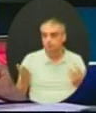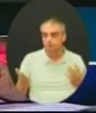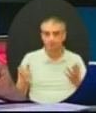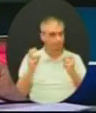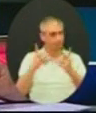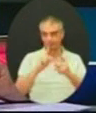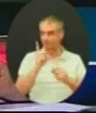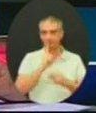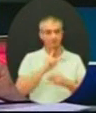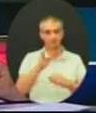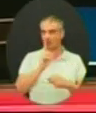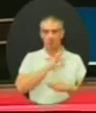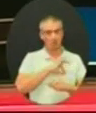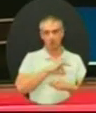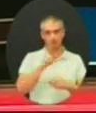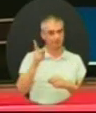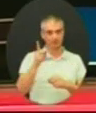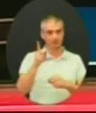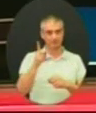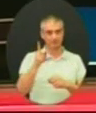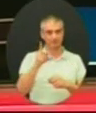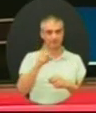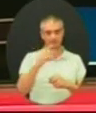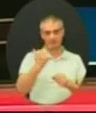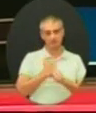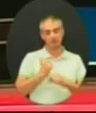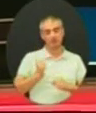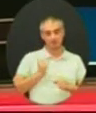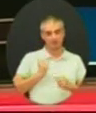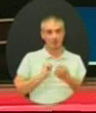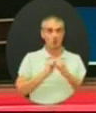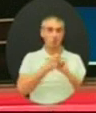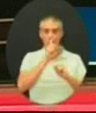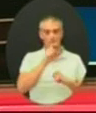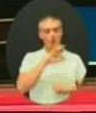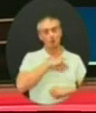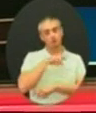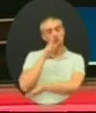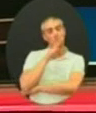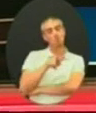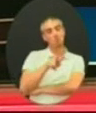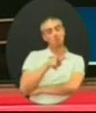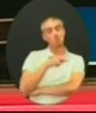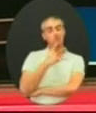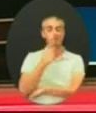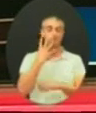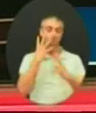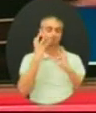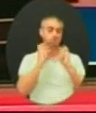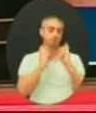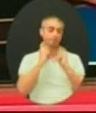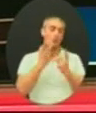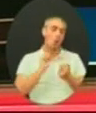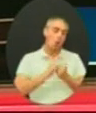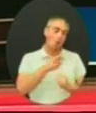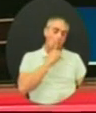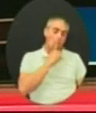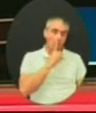אבל לא הסורים עשו, לא הרוסים עושים את זה. עשה את זה צהל, יכול להיות שהרוסים הסתכלו, יקמו את האף, או קיבלו את זה